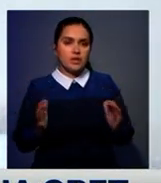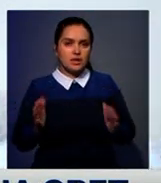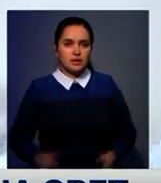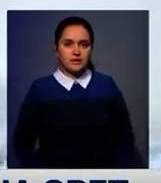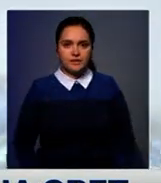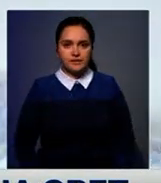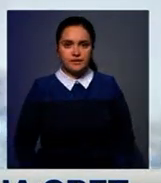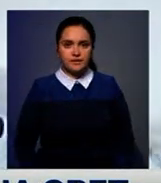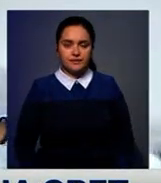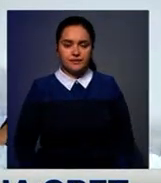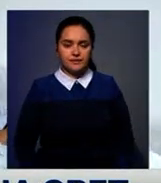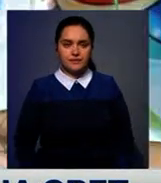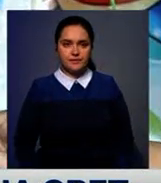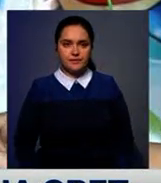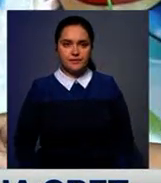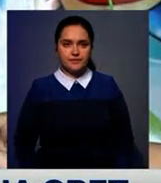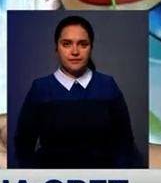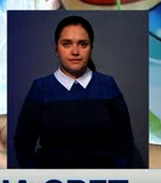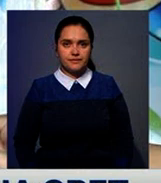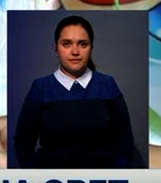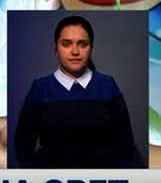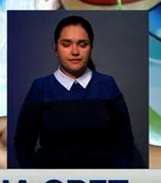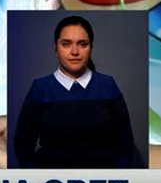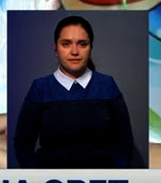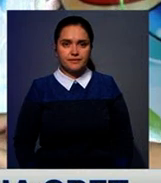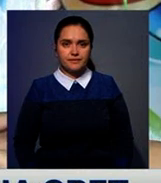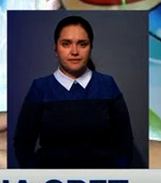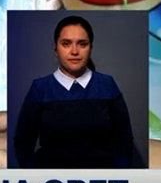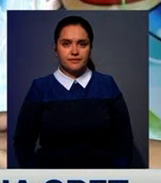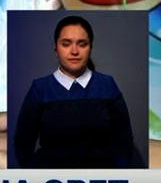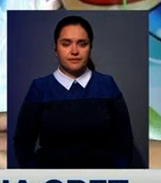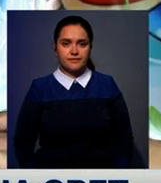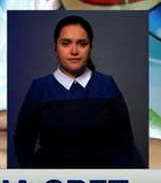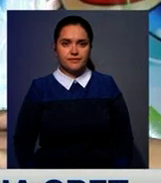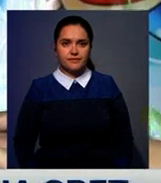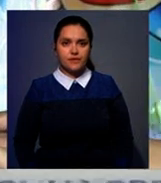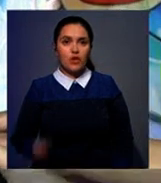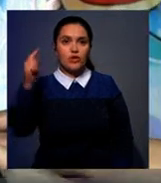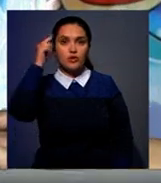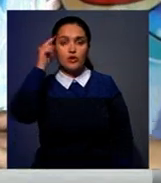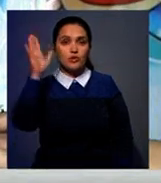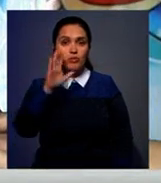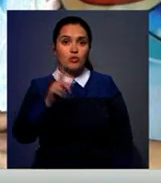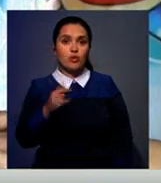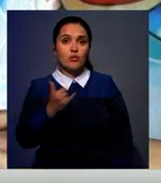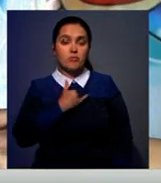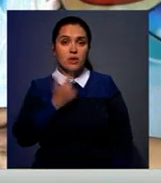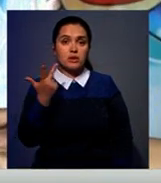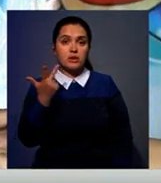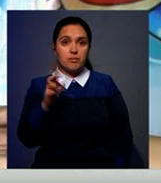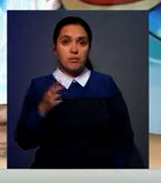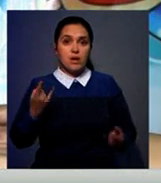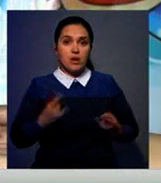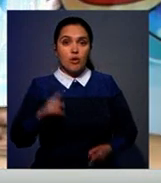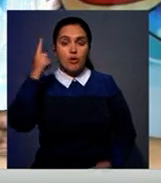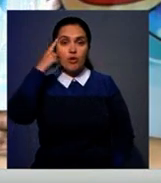здравоохранения. Денсаулықтарыңыз жақсы. Не думала, что у меня будет тройня. Узнав об этом, я